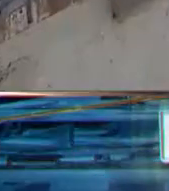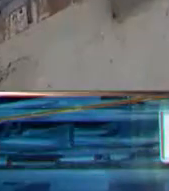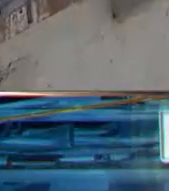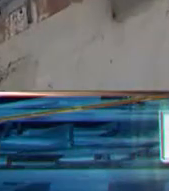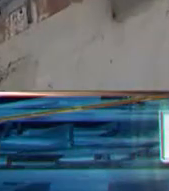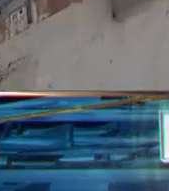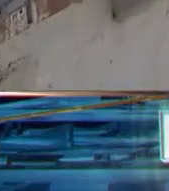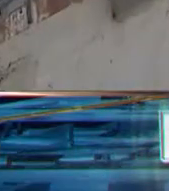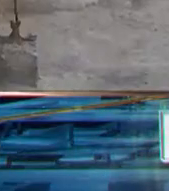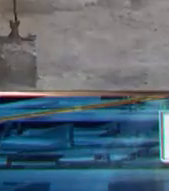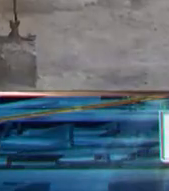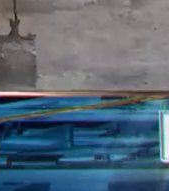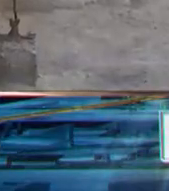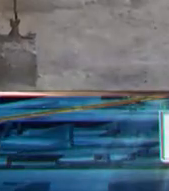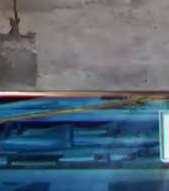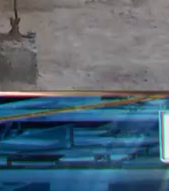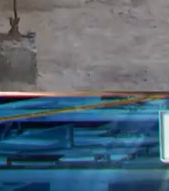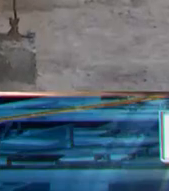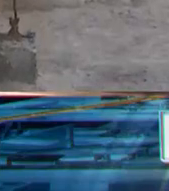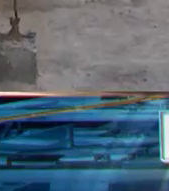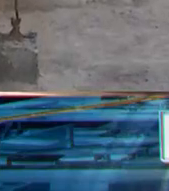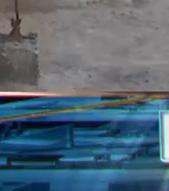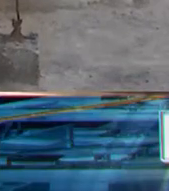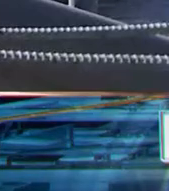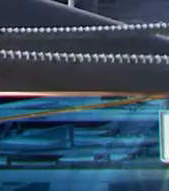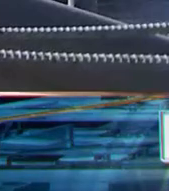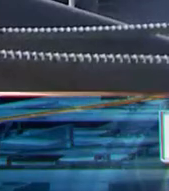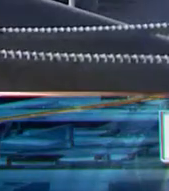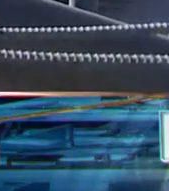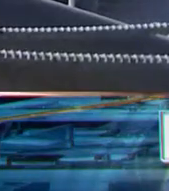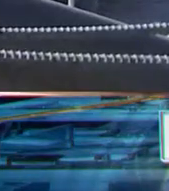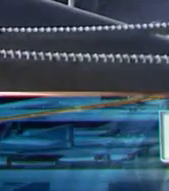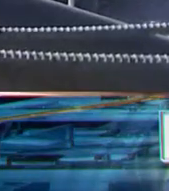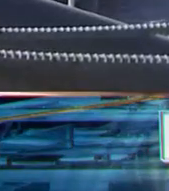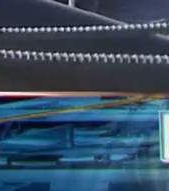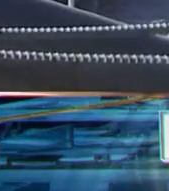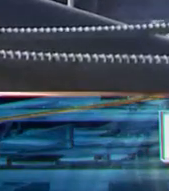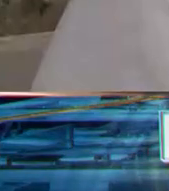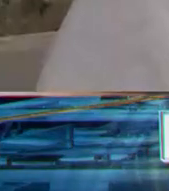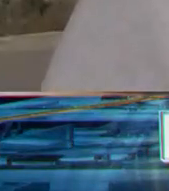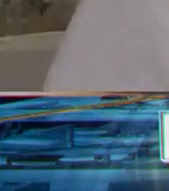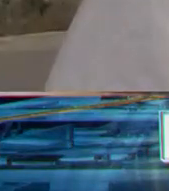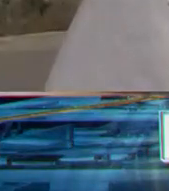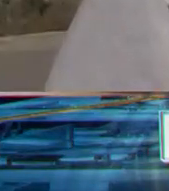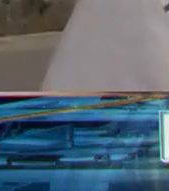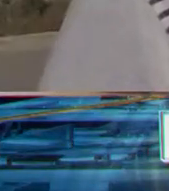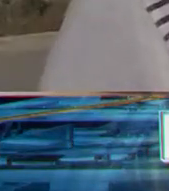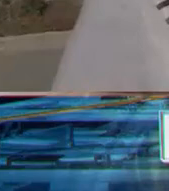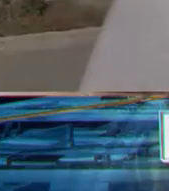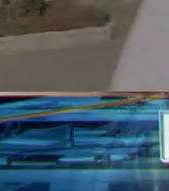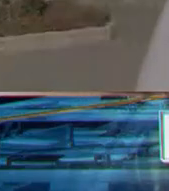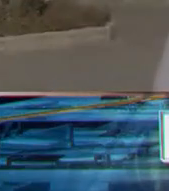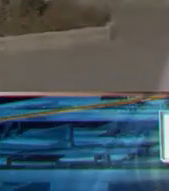Жарты ғасыр өткенде жаңаланды. Талдықорған су тазарту жүйелерінде гидроизоляция жұмыстары жүріп жатыр. Өз кранымыз бар,